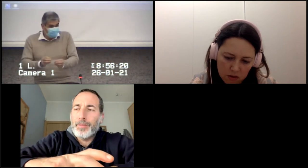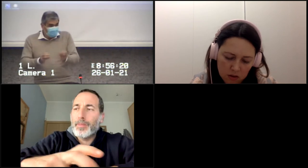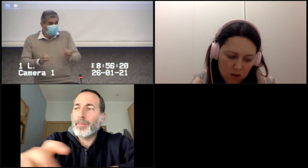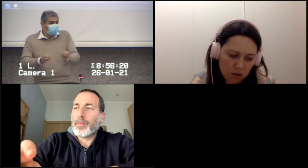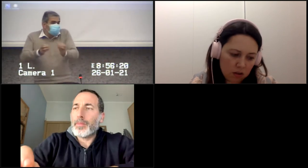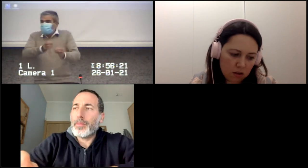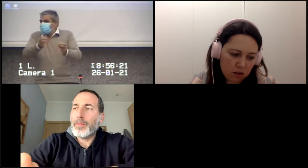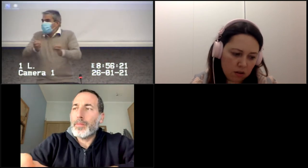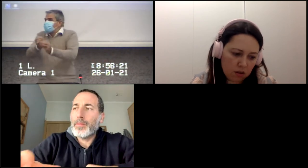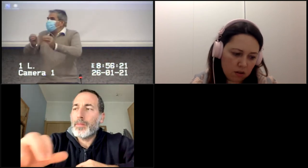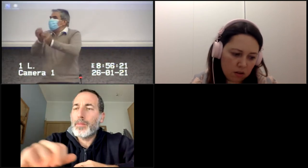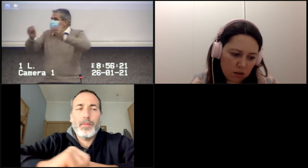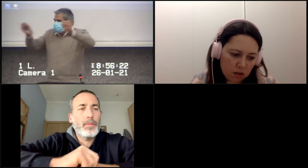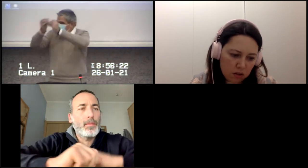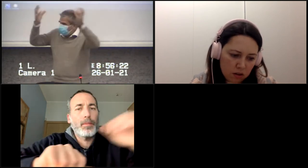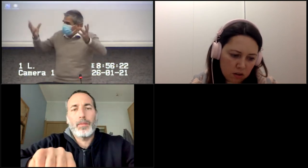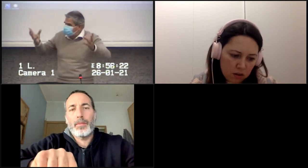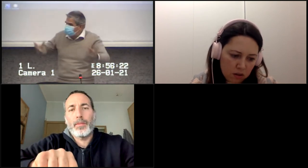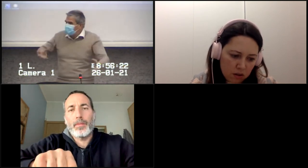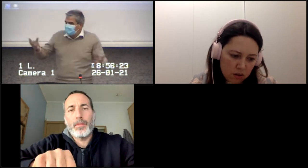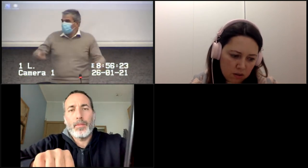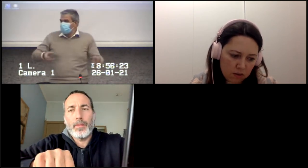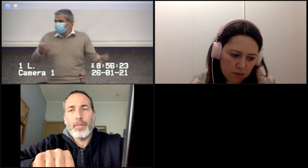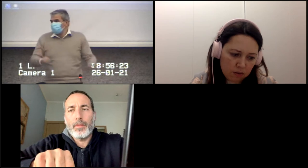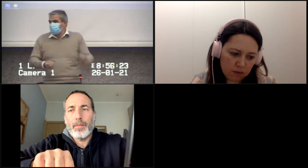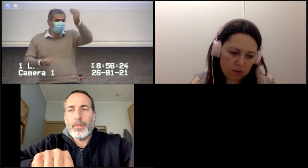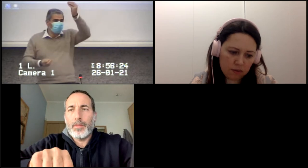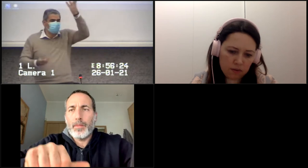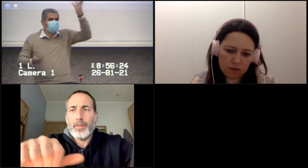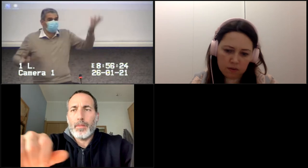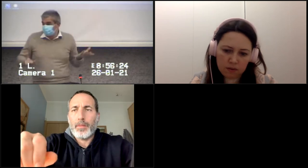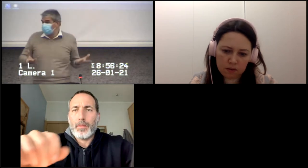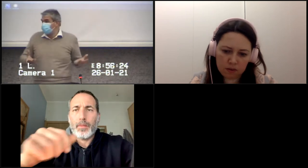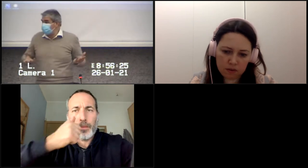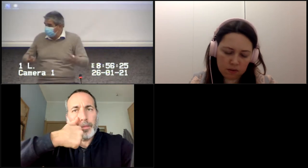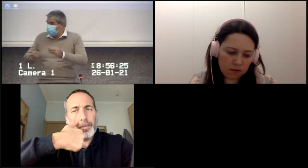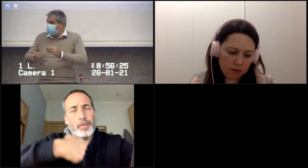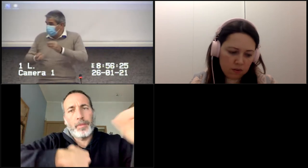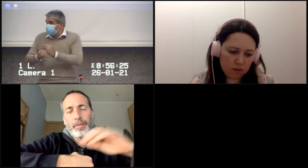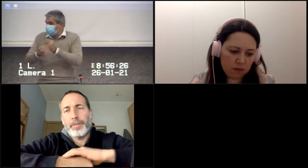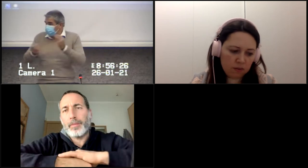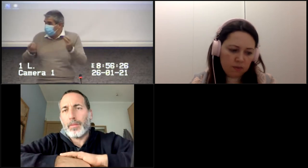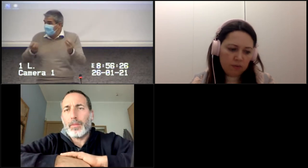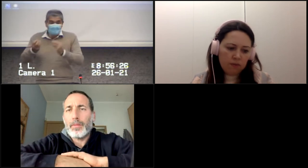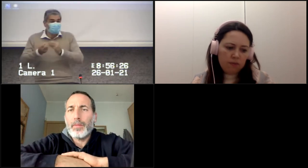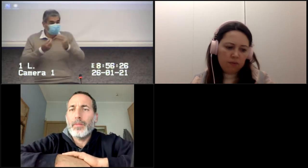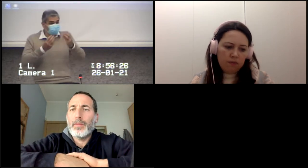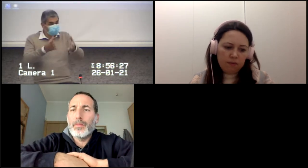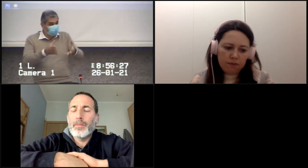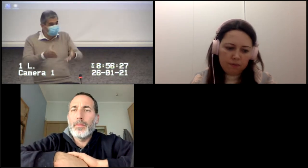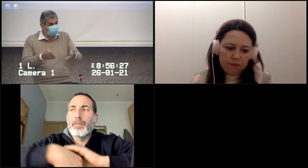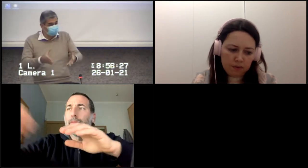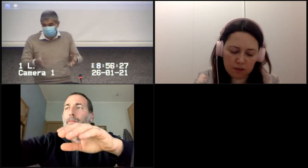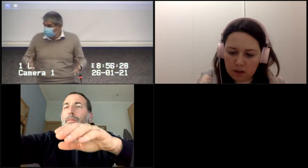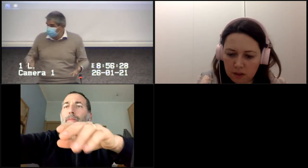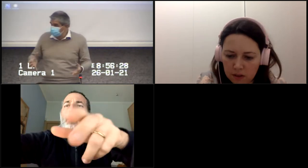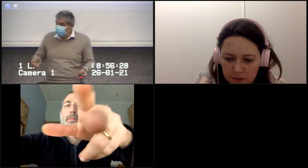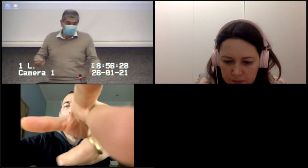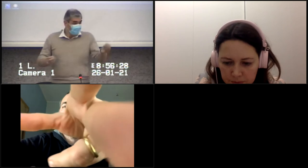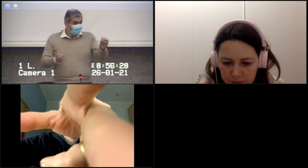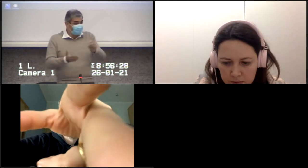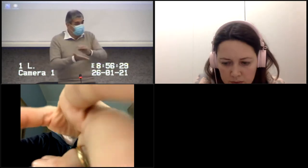isolato dove c'è un'altezza di 17 metri e questo diventa un fungo da 25 metri. Voi capite che è inconciliabile con lo